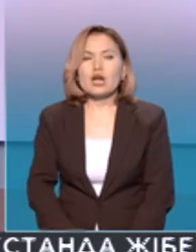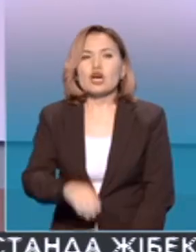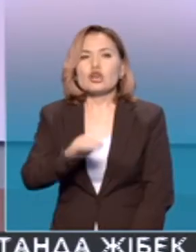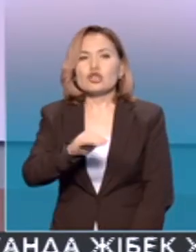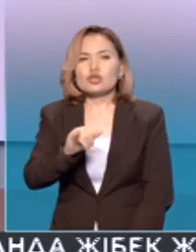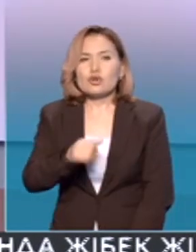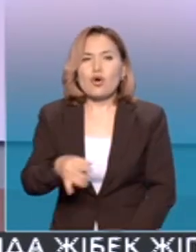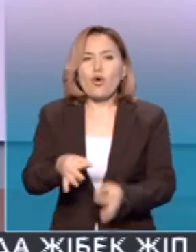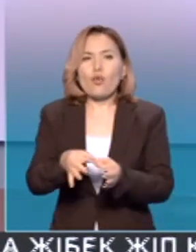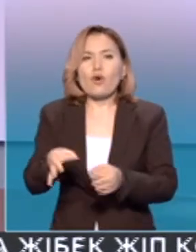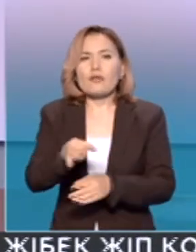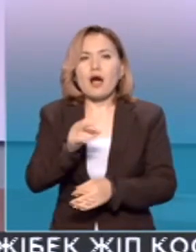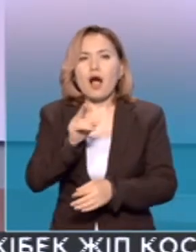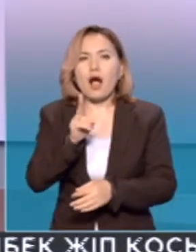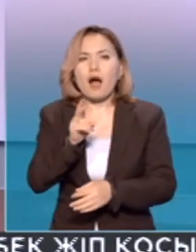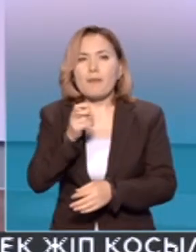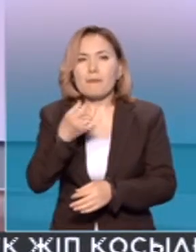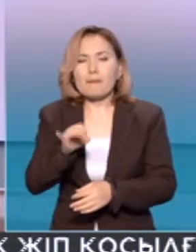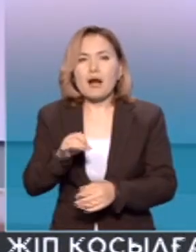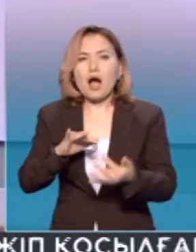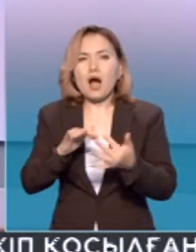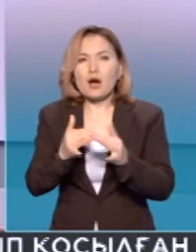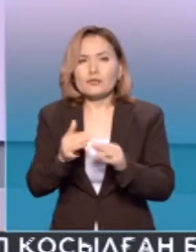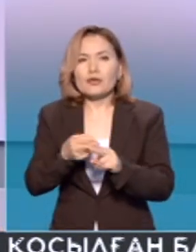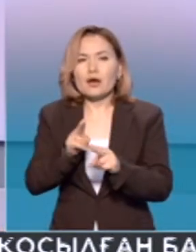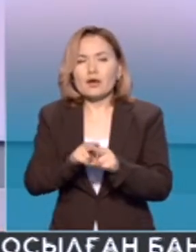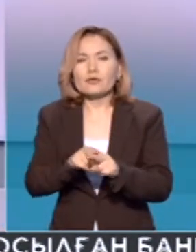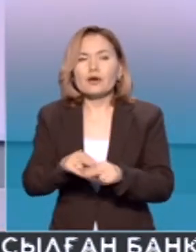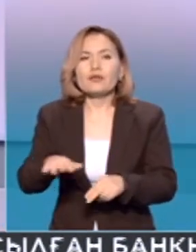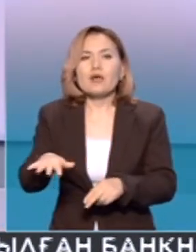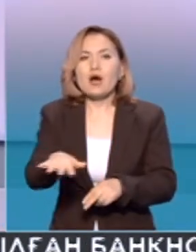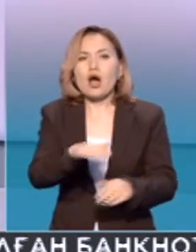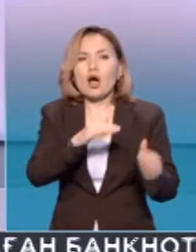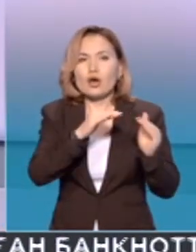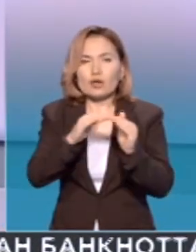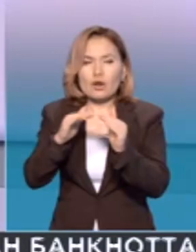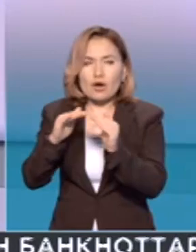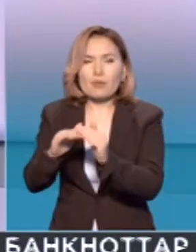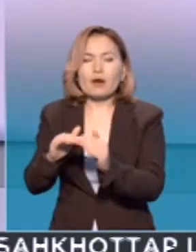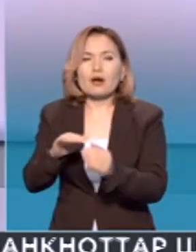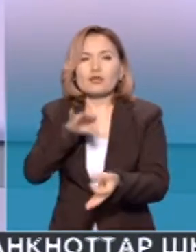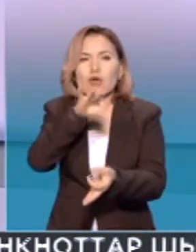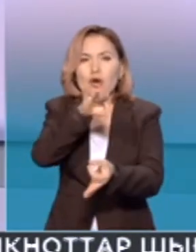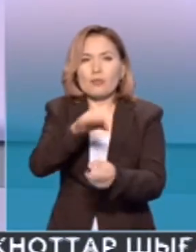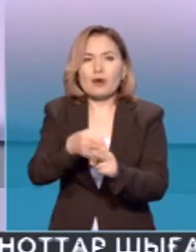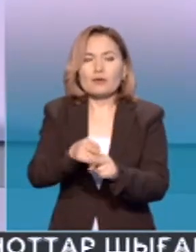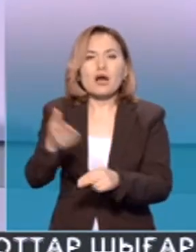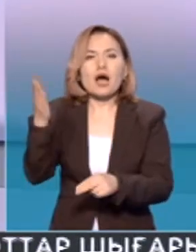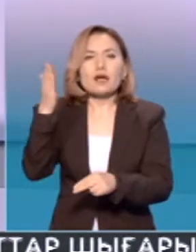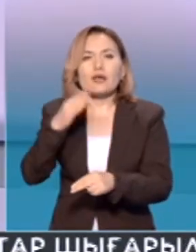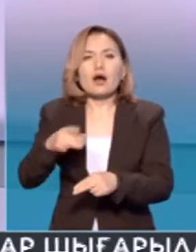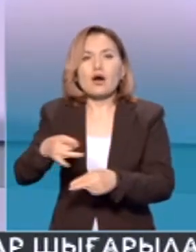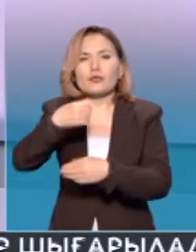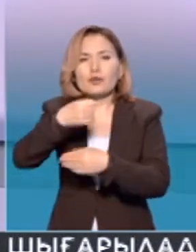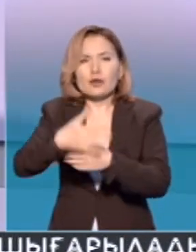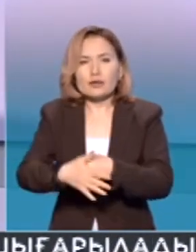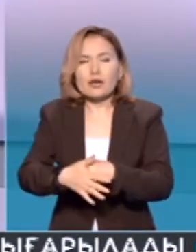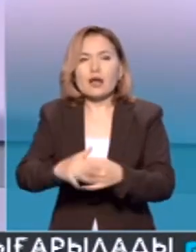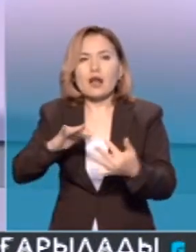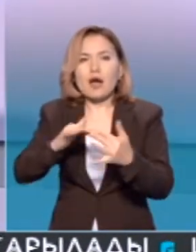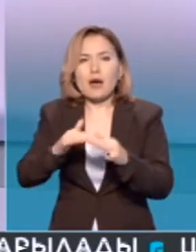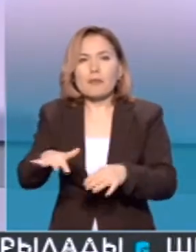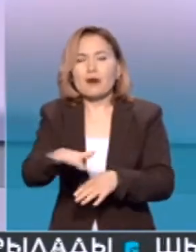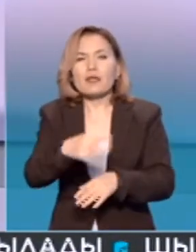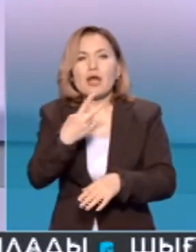Жетісу облысының Қабанбай ауылында тұтас бір шағын ауданда көп қабатты үйлер қаңырап бос тұр. Кезінде аудан орталығы болған елді мекенде